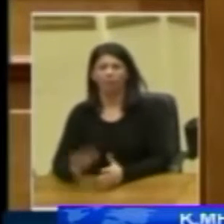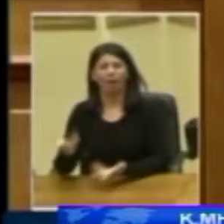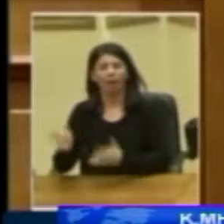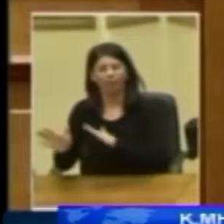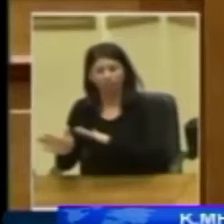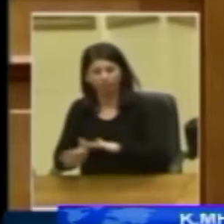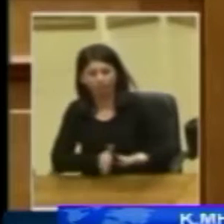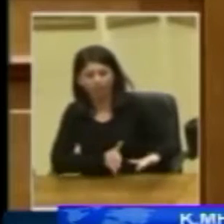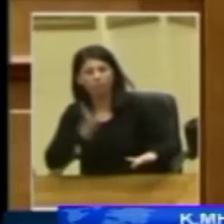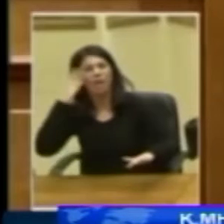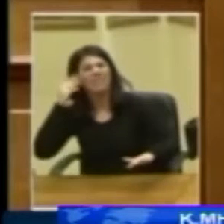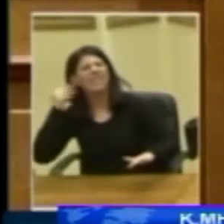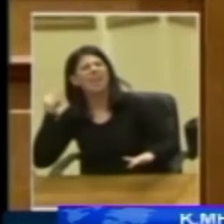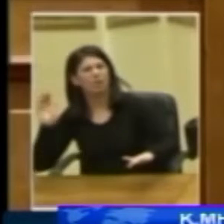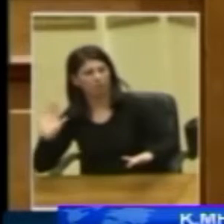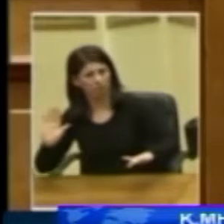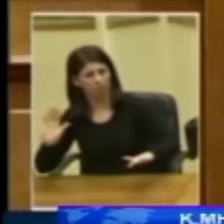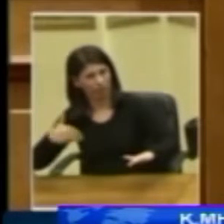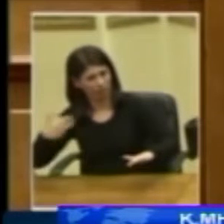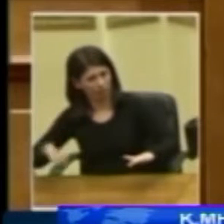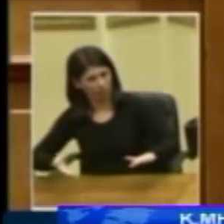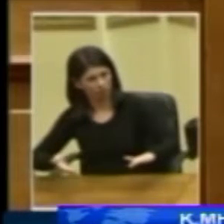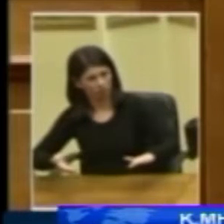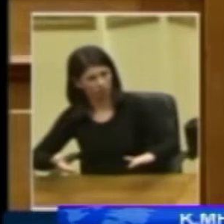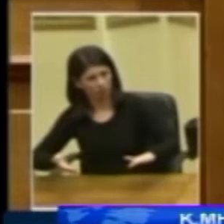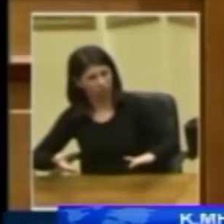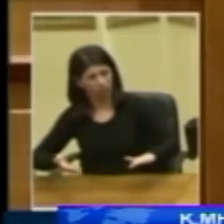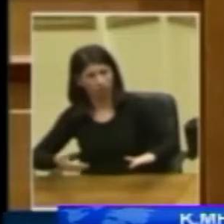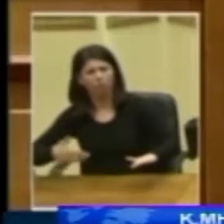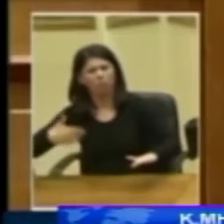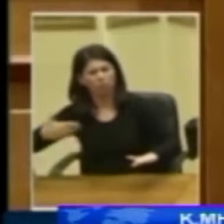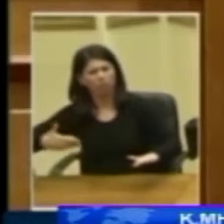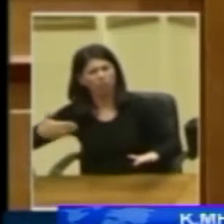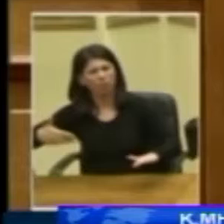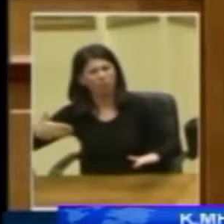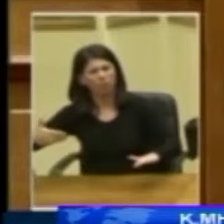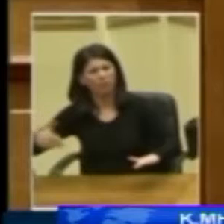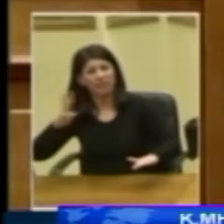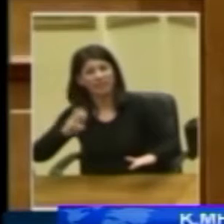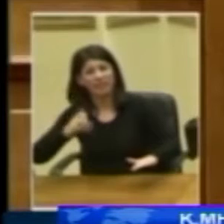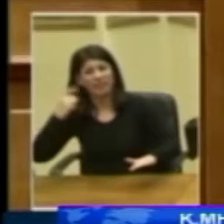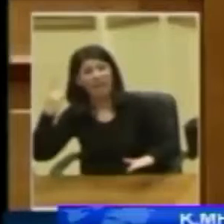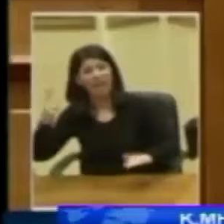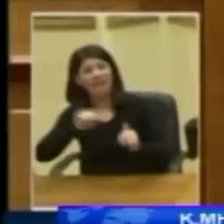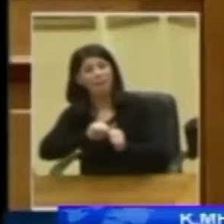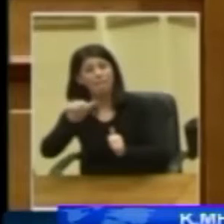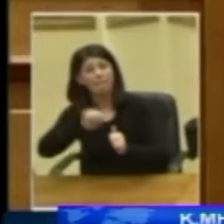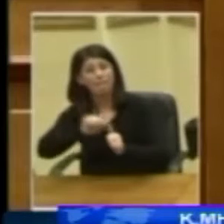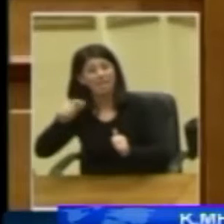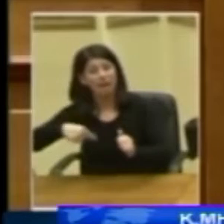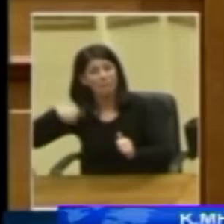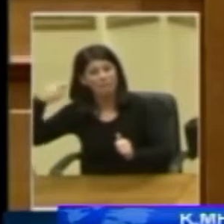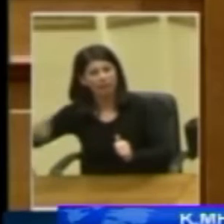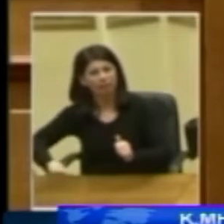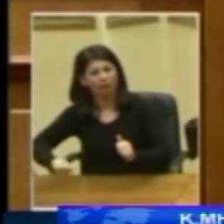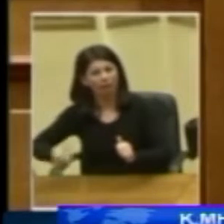όμως στη συνέχεια για να την ανασύρει ύστερα από 31 μήνες. Για να